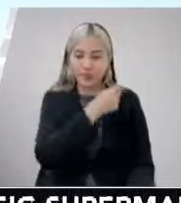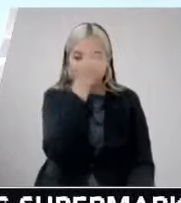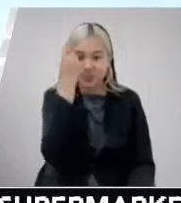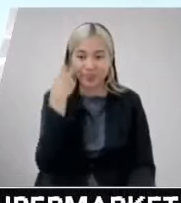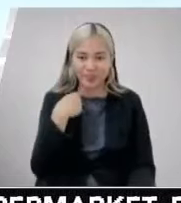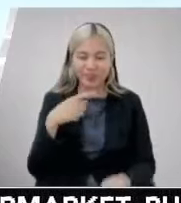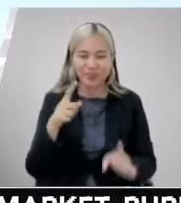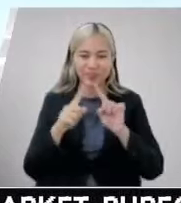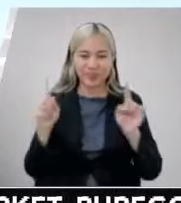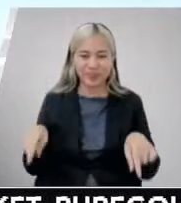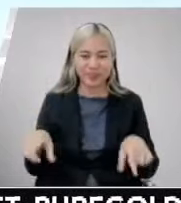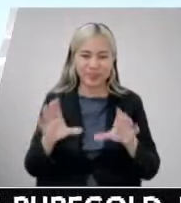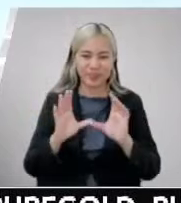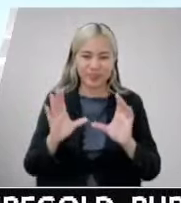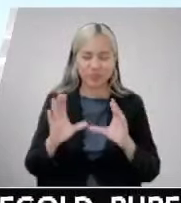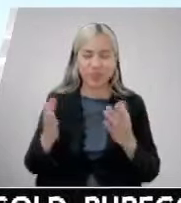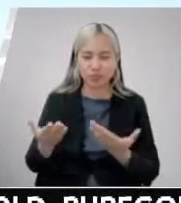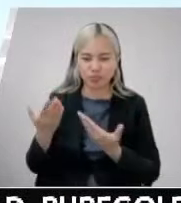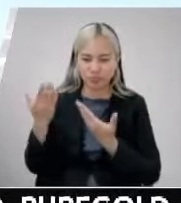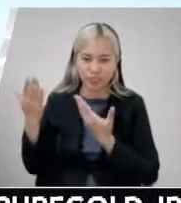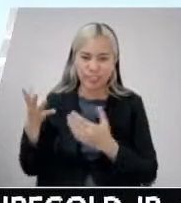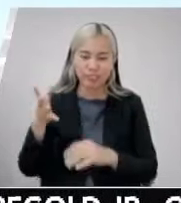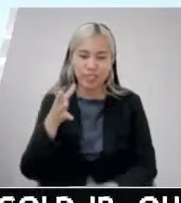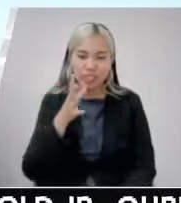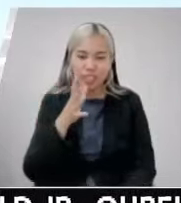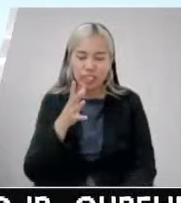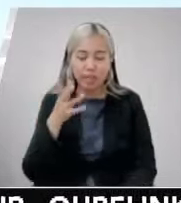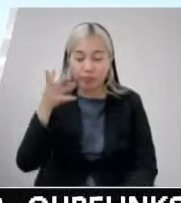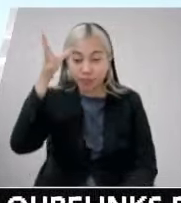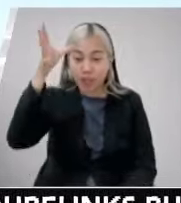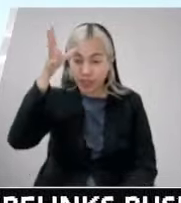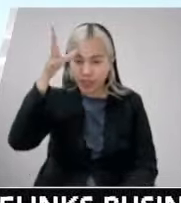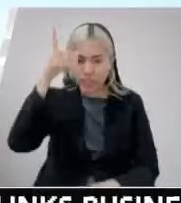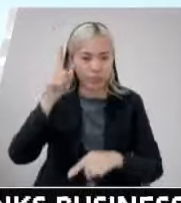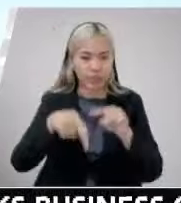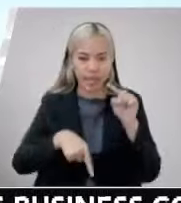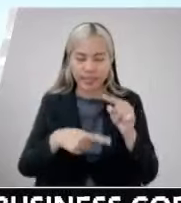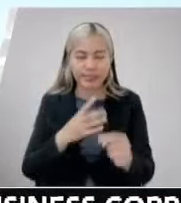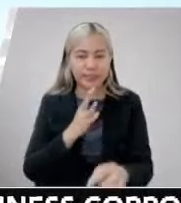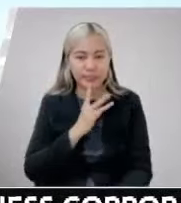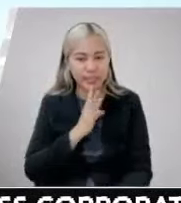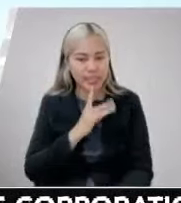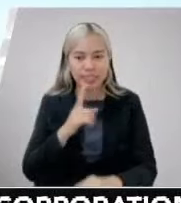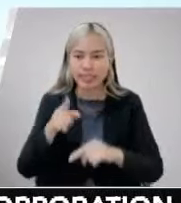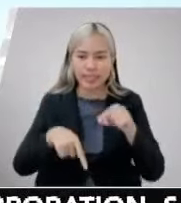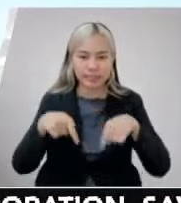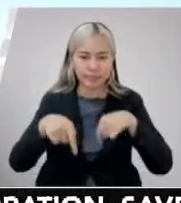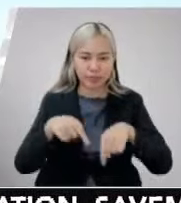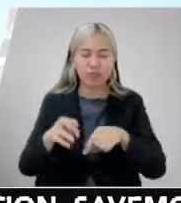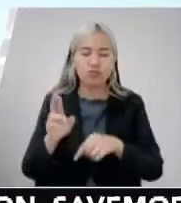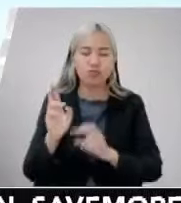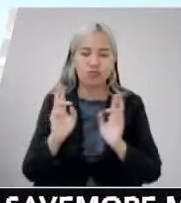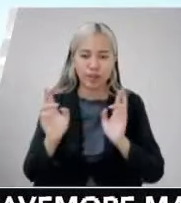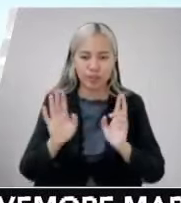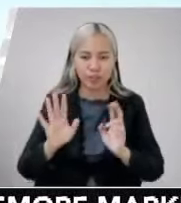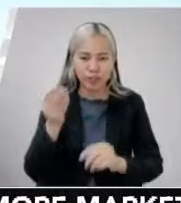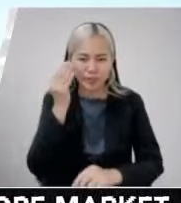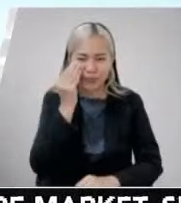amang hindi makapagsalita at makalakad. Ihanda po inyong mga panyo para sa kanyang tagos pusong